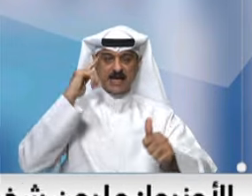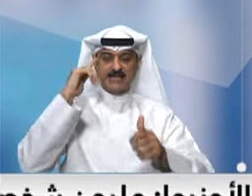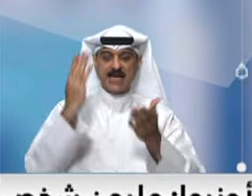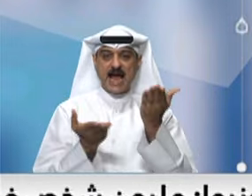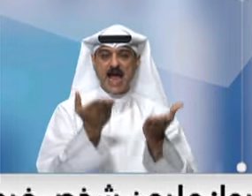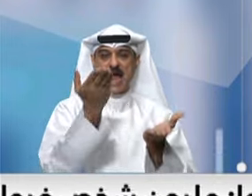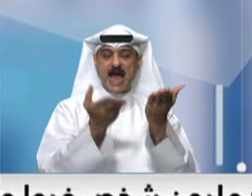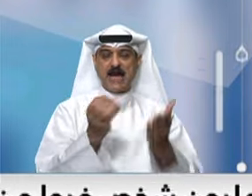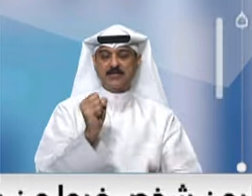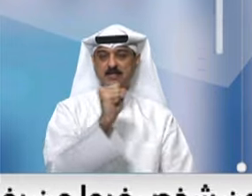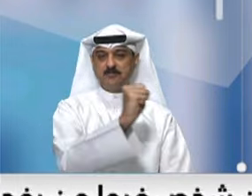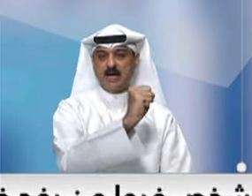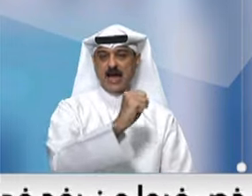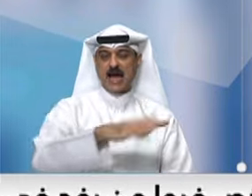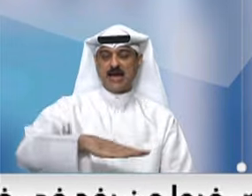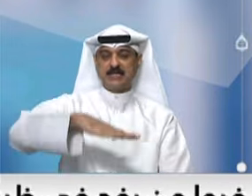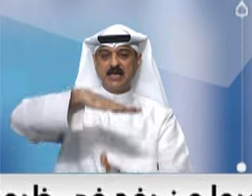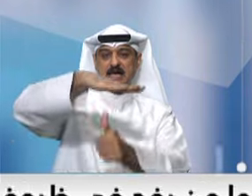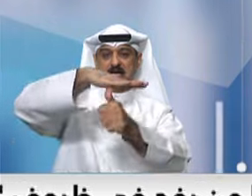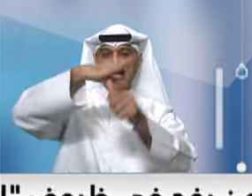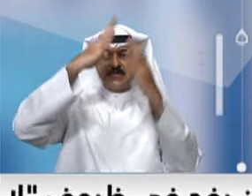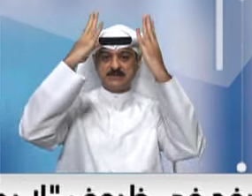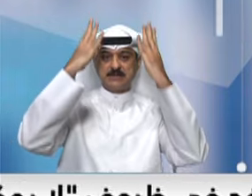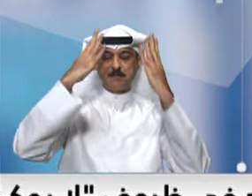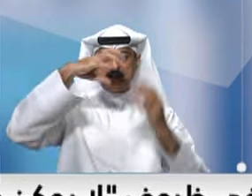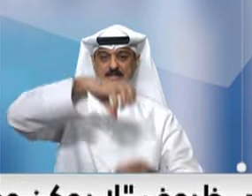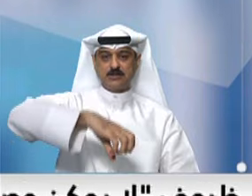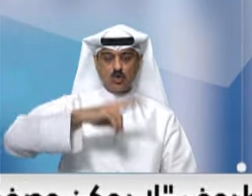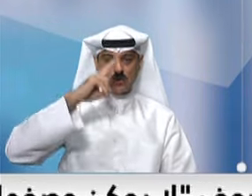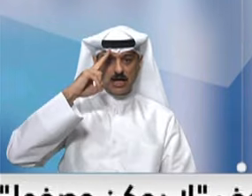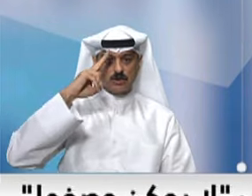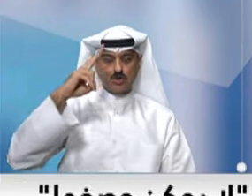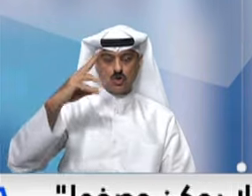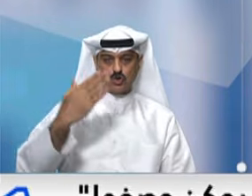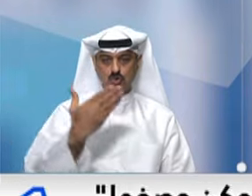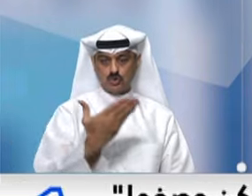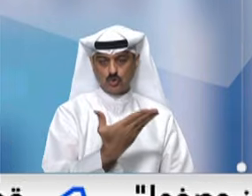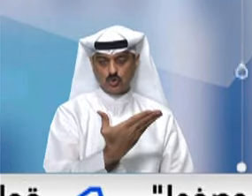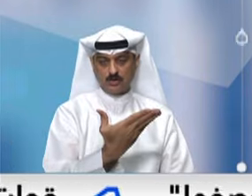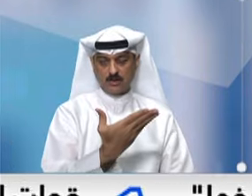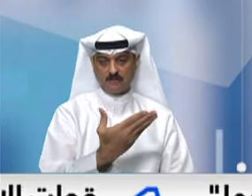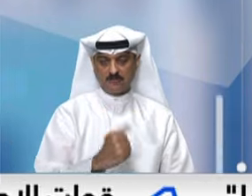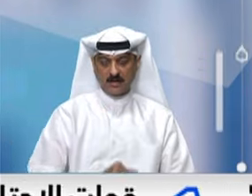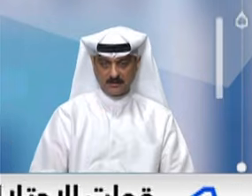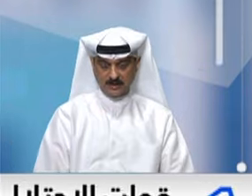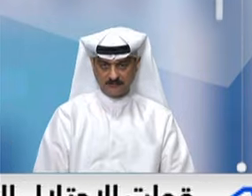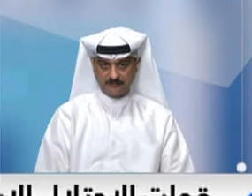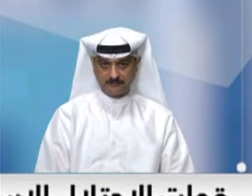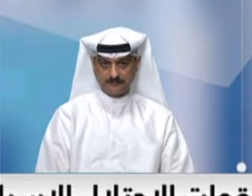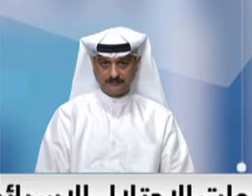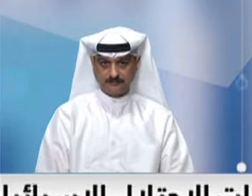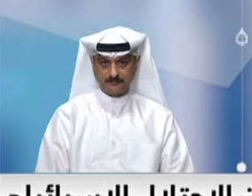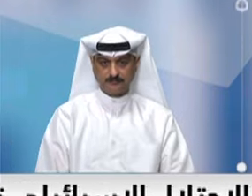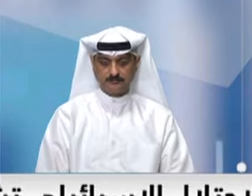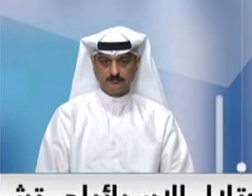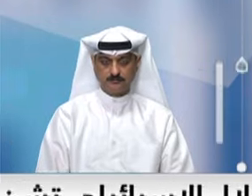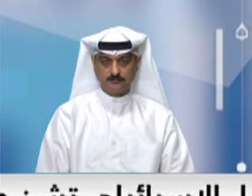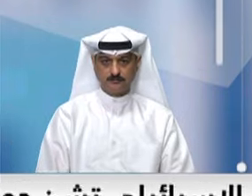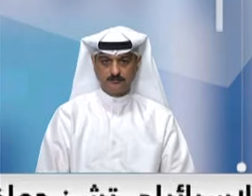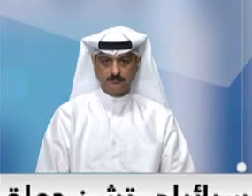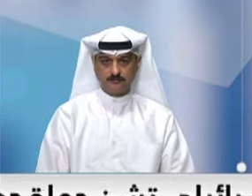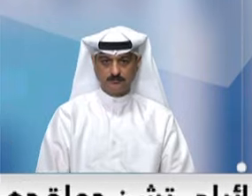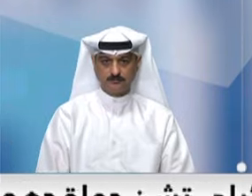الحكيمه لخادم الحرمين الشريفين الملك سلمان بن عبد العزيز ال سعود ملك المملكه العربيه